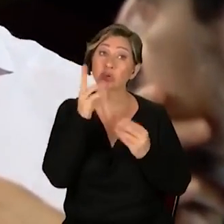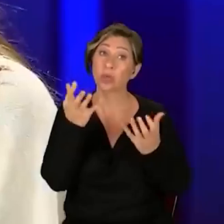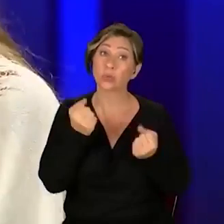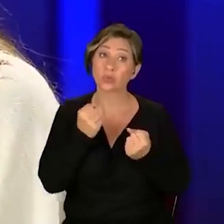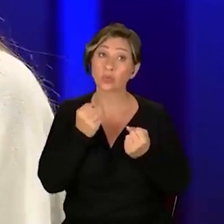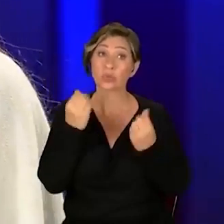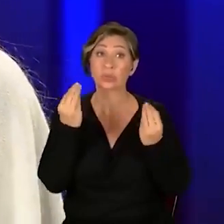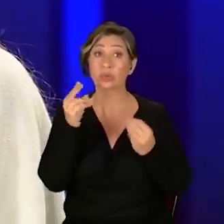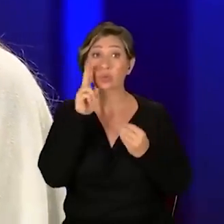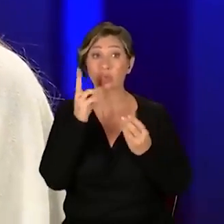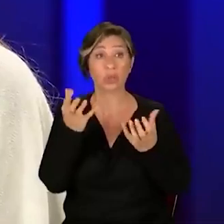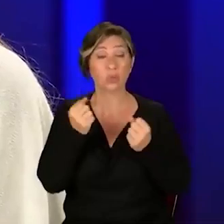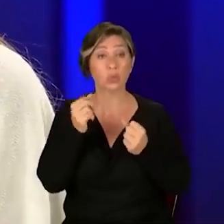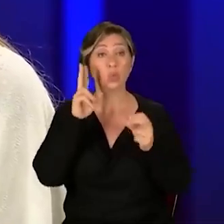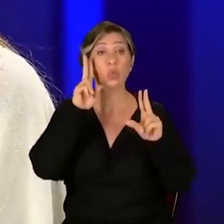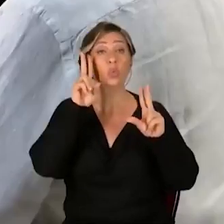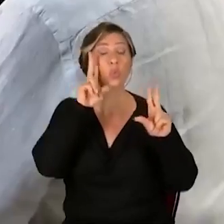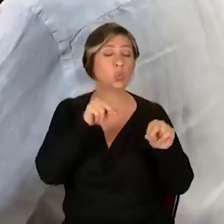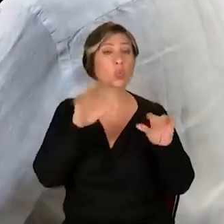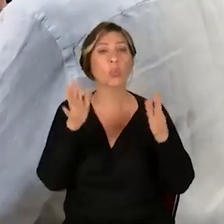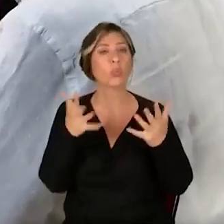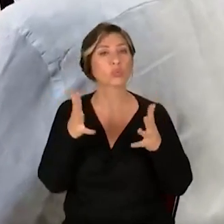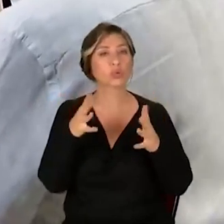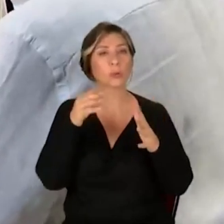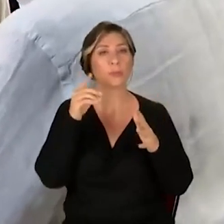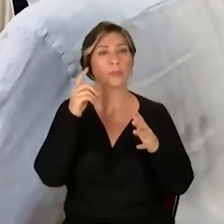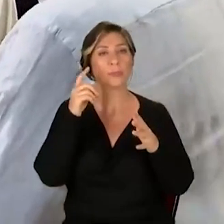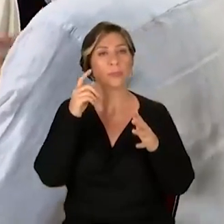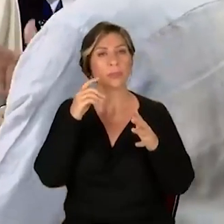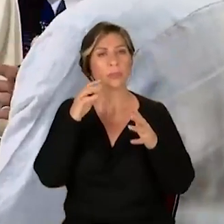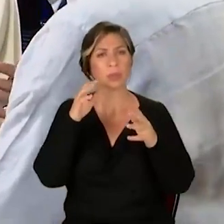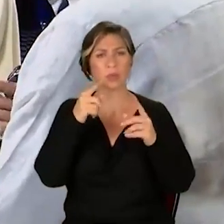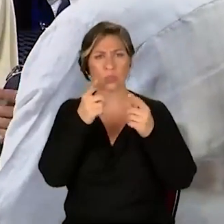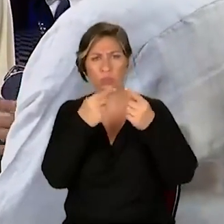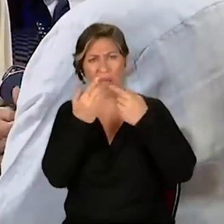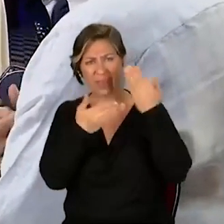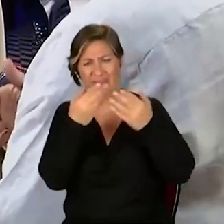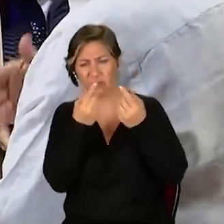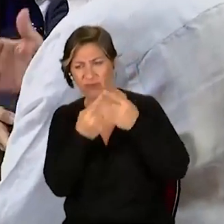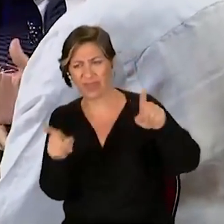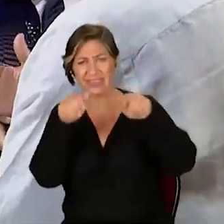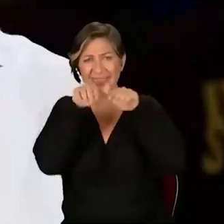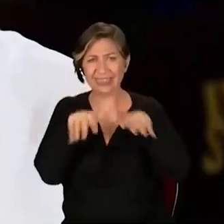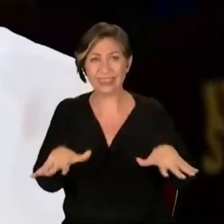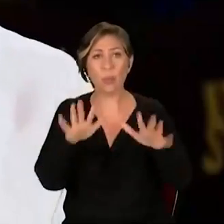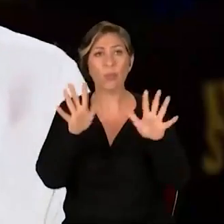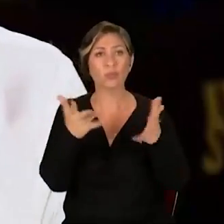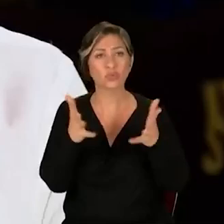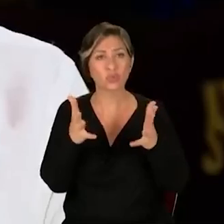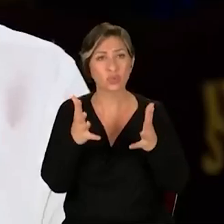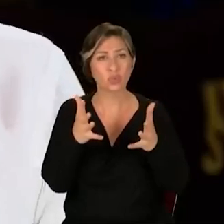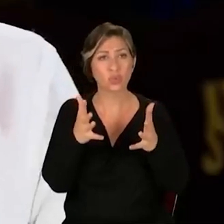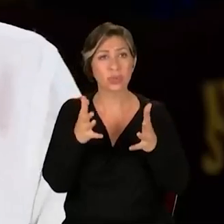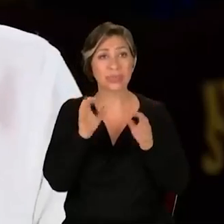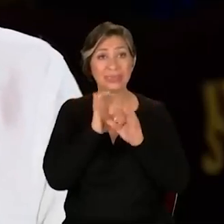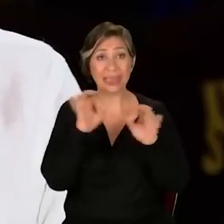İyi sonuçlar yani alıyoruz. Yani uyku apnesi çünkü uyanıklıktan tamamen farklı bir sistemin bozukluğu.